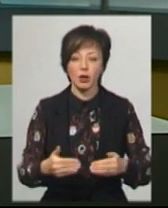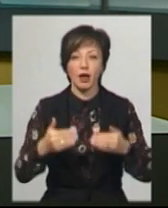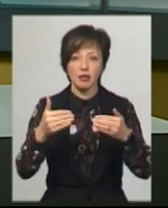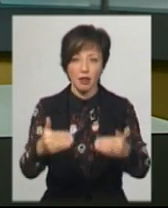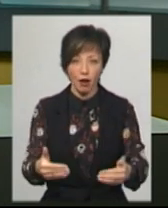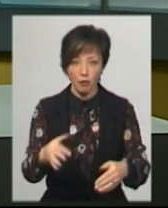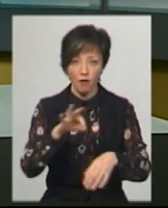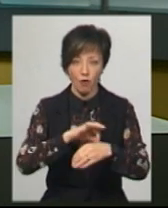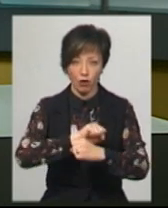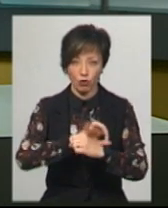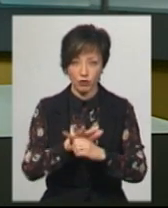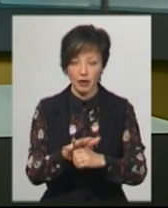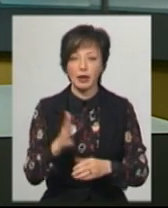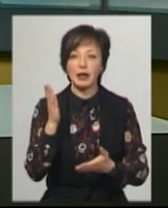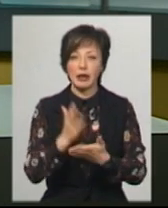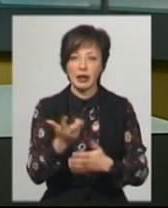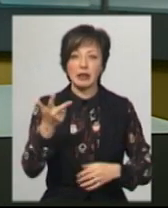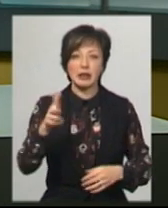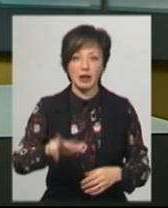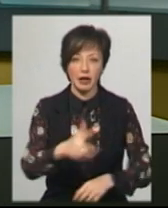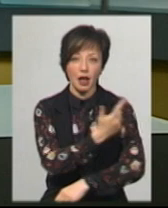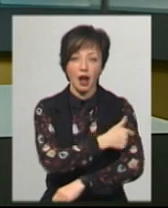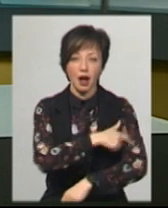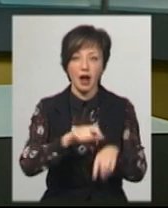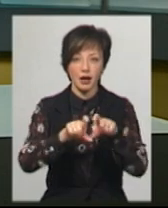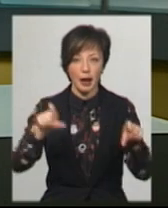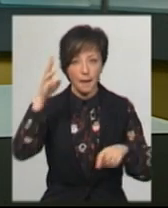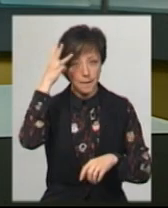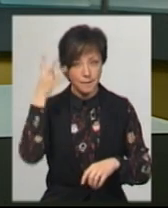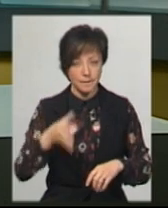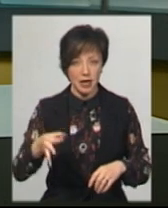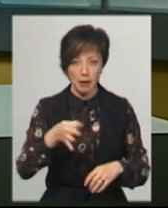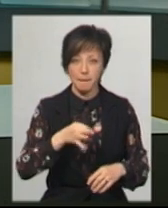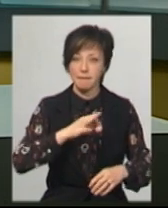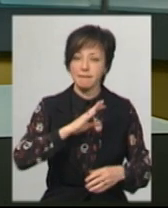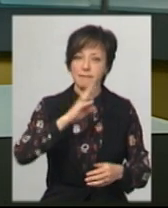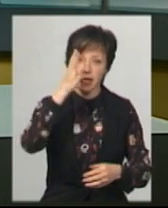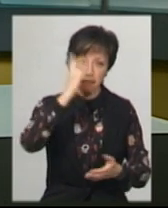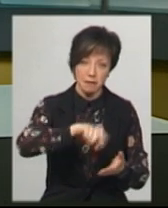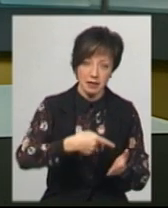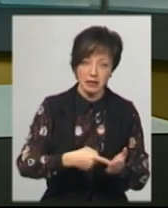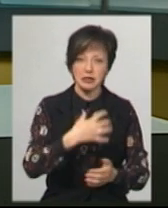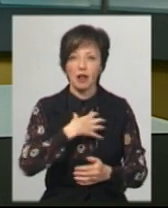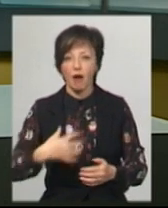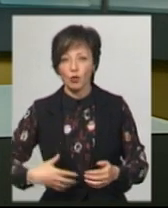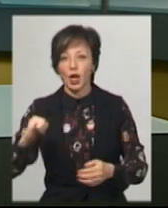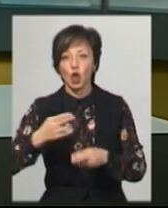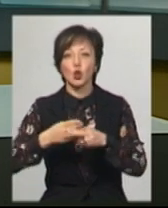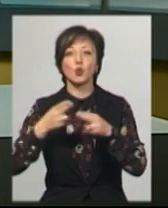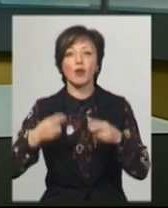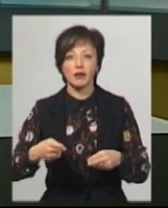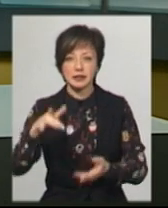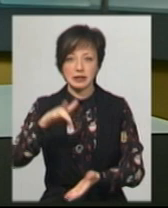COVID-19. Серед цих лікарень і 3 лікарні Хмельниччини – Хмельницька міська інфекційна лікарня, Славутська та Дунаєвецька центральні